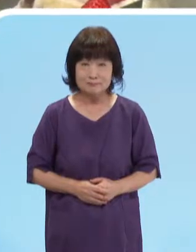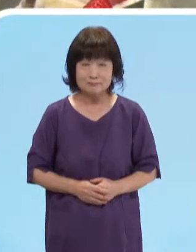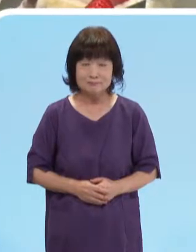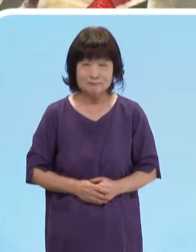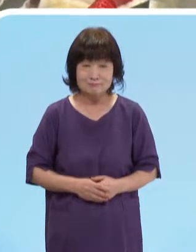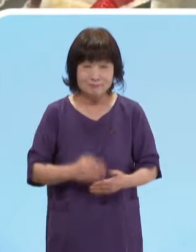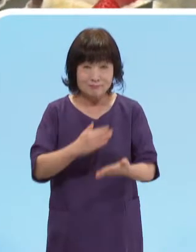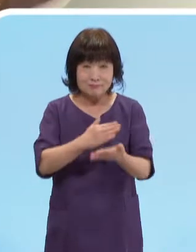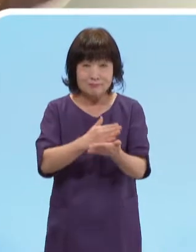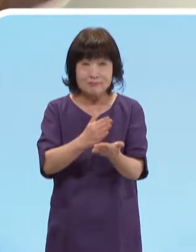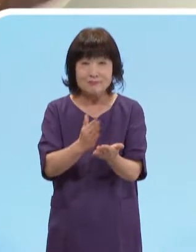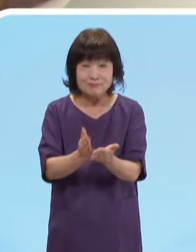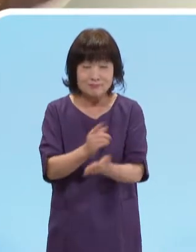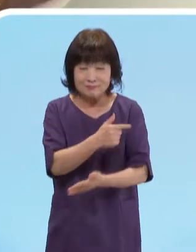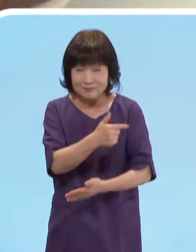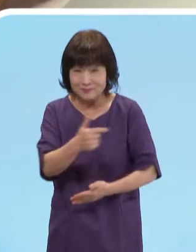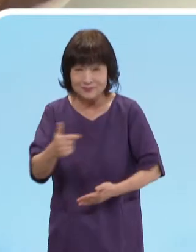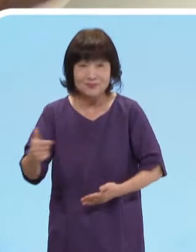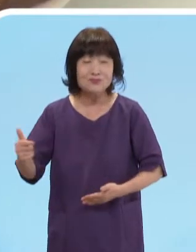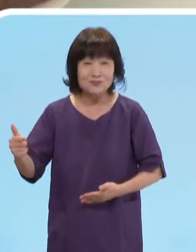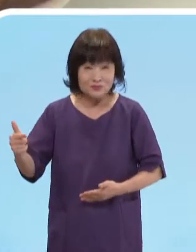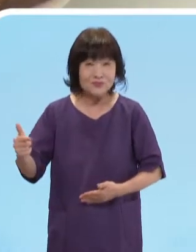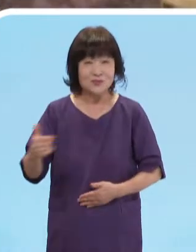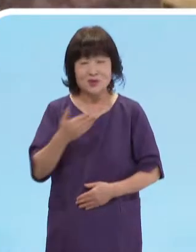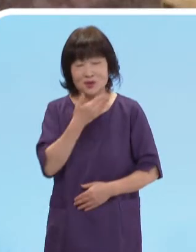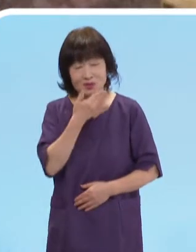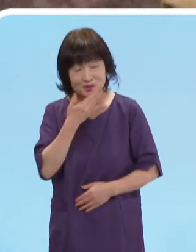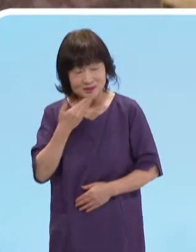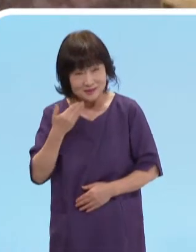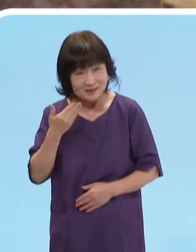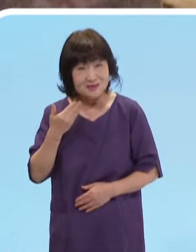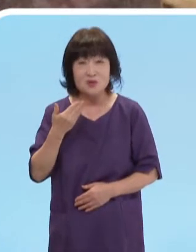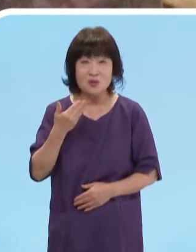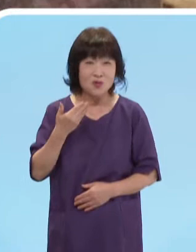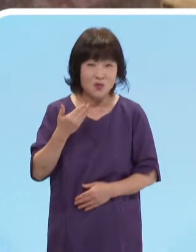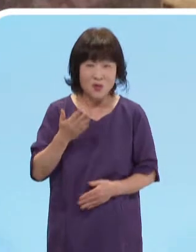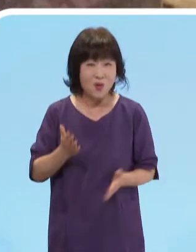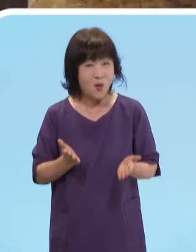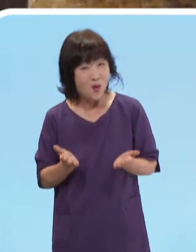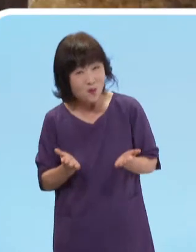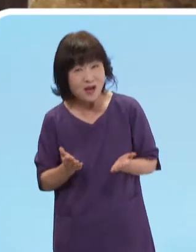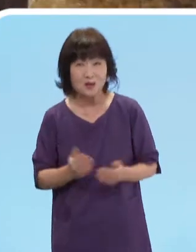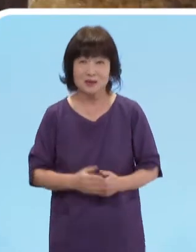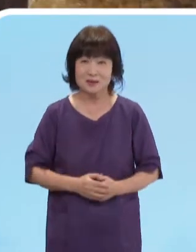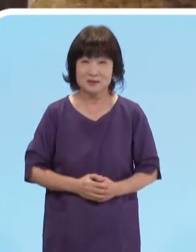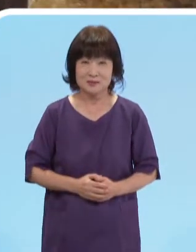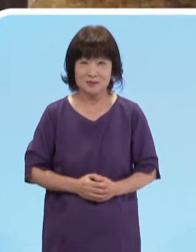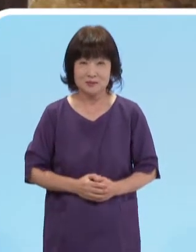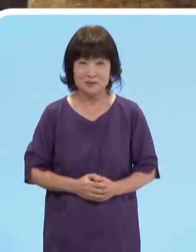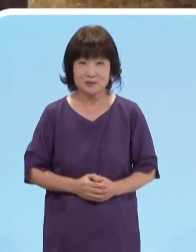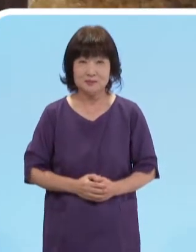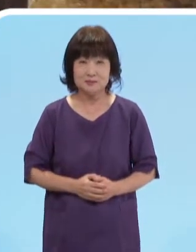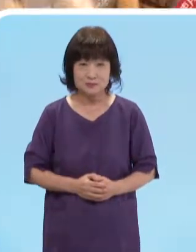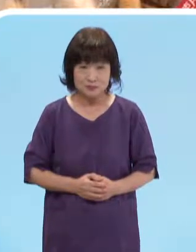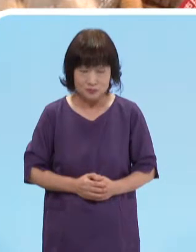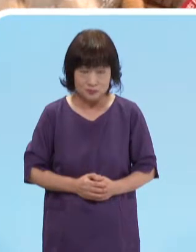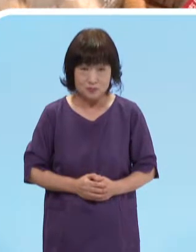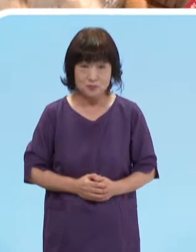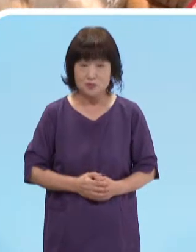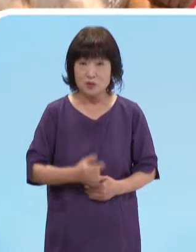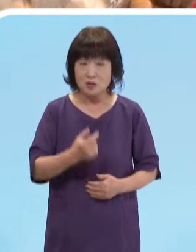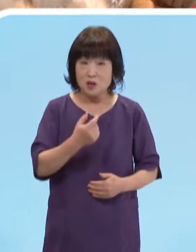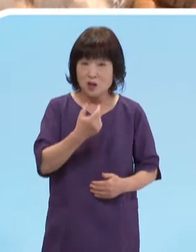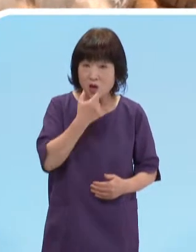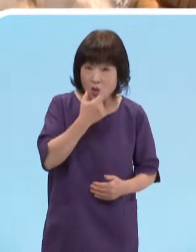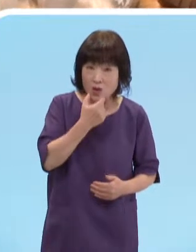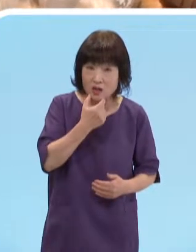うわー、色とりどりのケーキがいっぱい、どれも美味しそうで目移りしちゃいます。たく